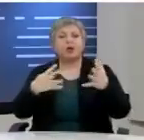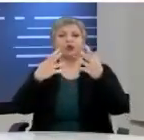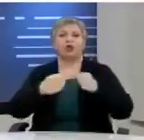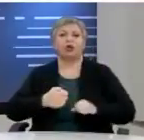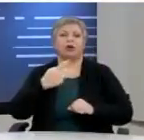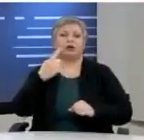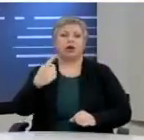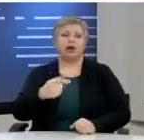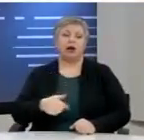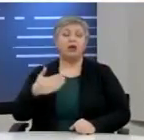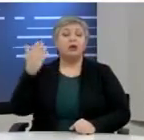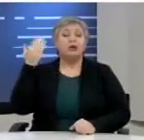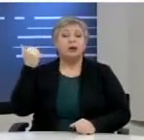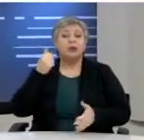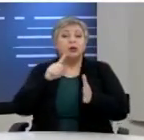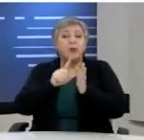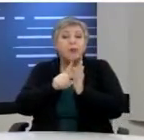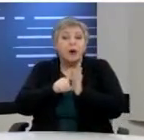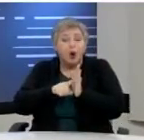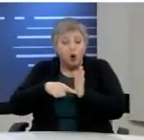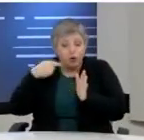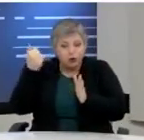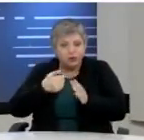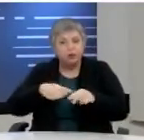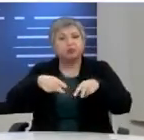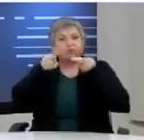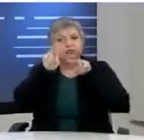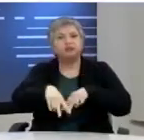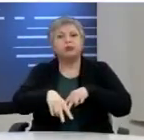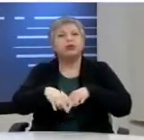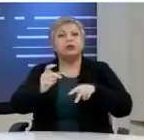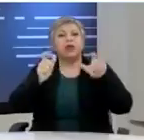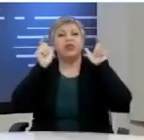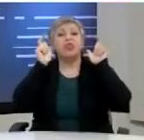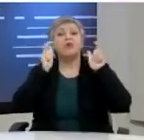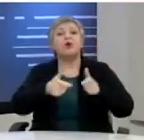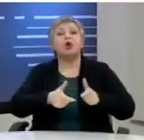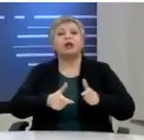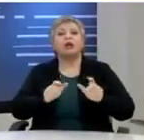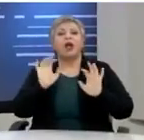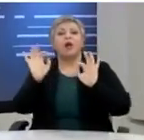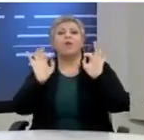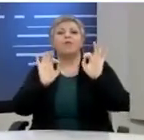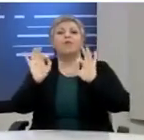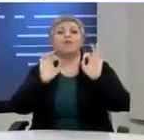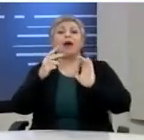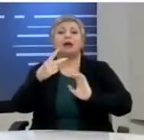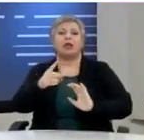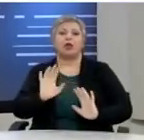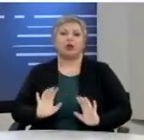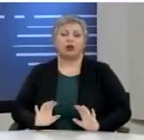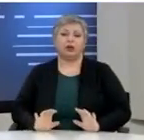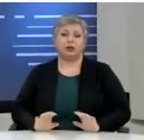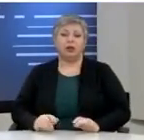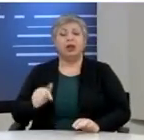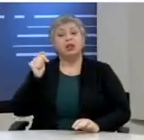οποίο για πρώτη φορά αναγνωρίζονταν δημοκρατία της Μακεδονίας. Και ας μας λέει σήμερα ότι ήταν άλλη μια